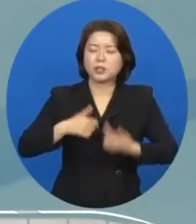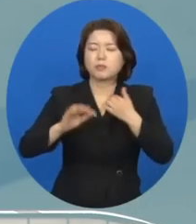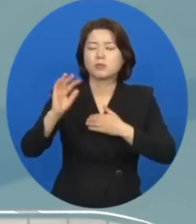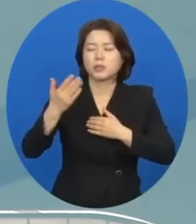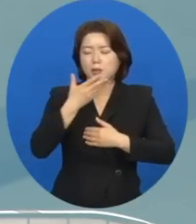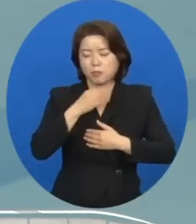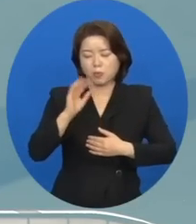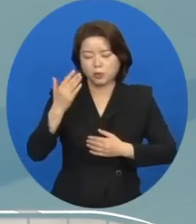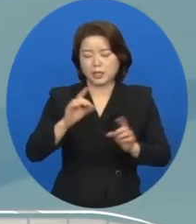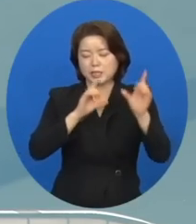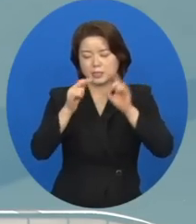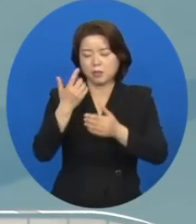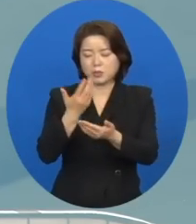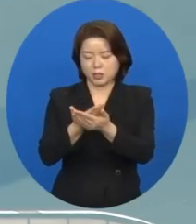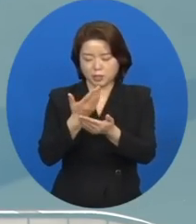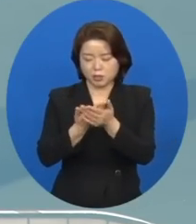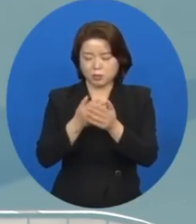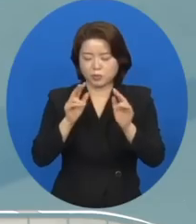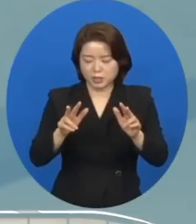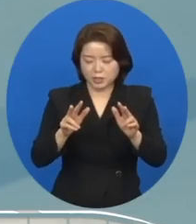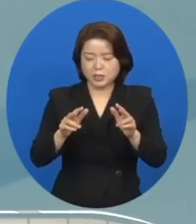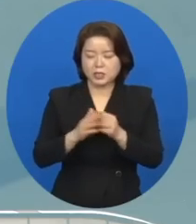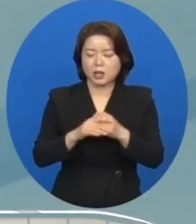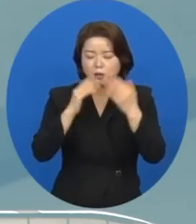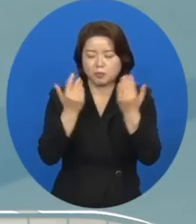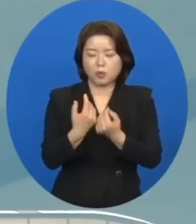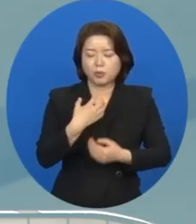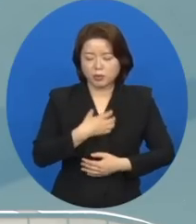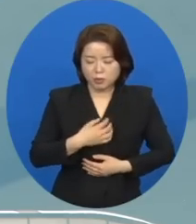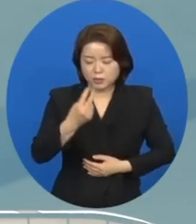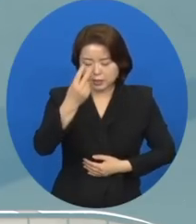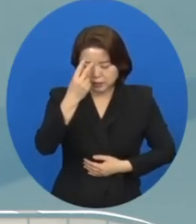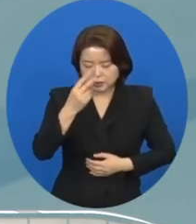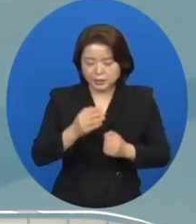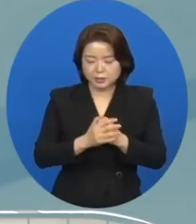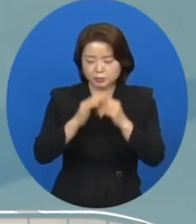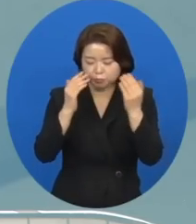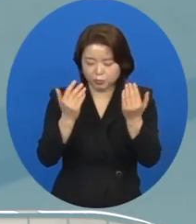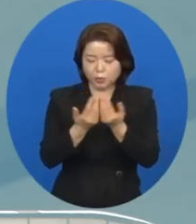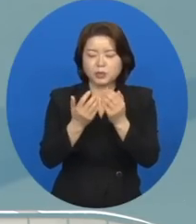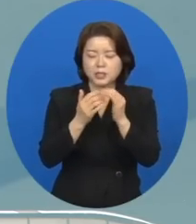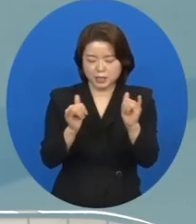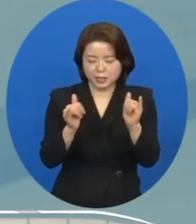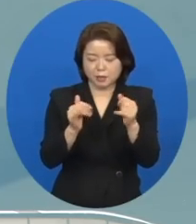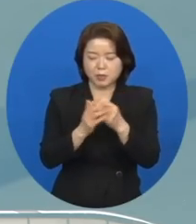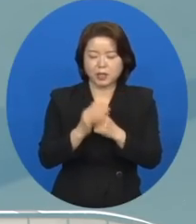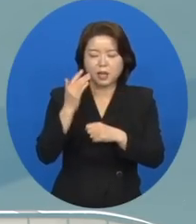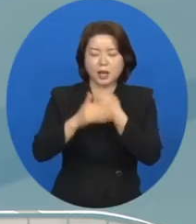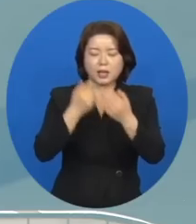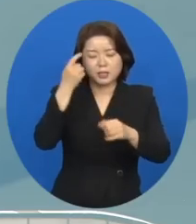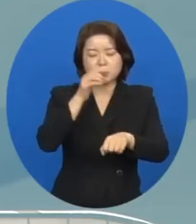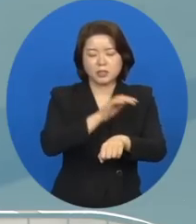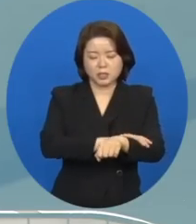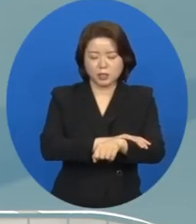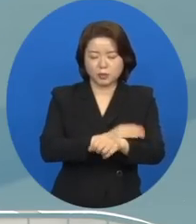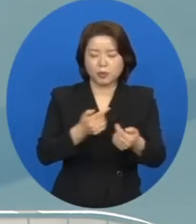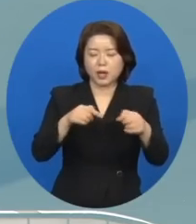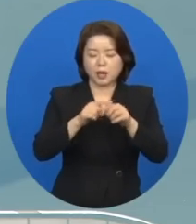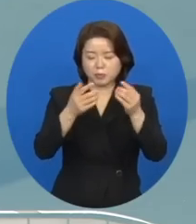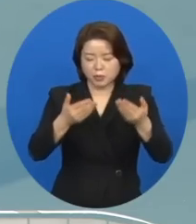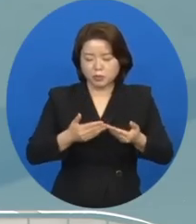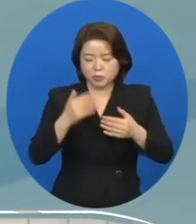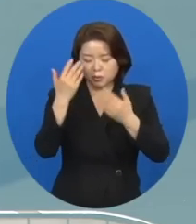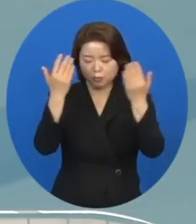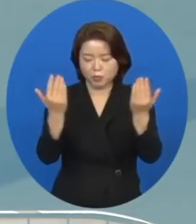살아가게 하여 주시옵소서. 이 시간에 모든 염려와 근심 하고 있는 이들에게 하나님의 지혜로 함께해 주셔서 모든 걱정이